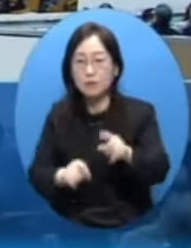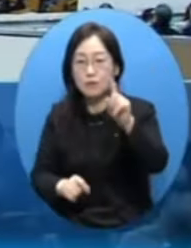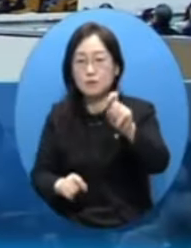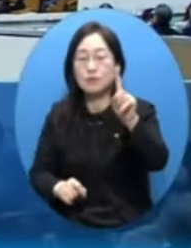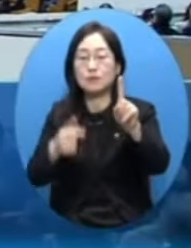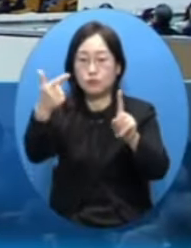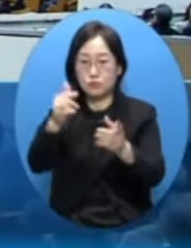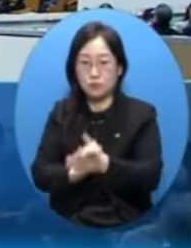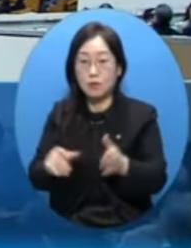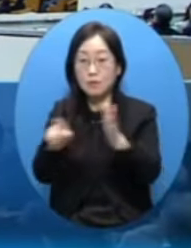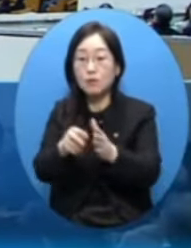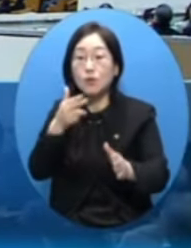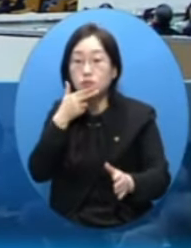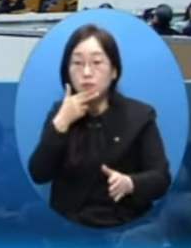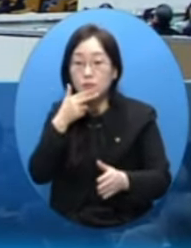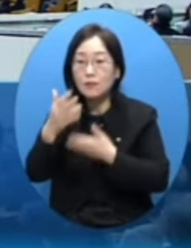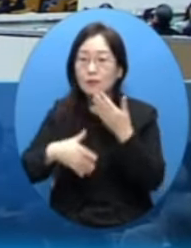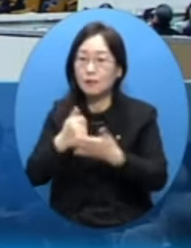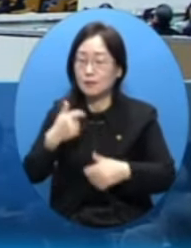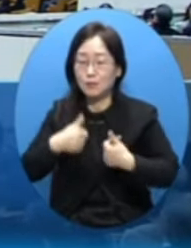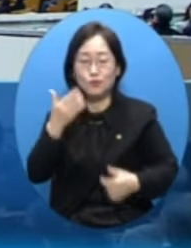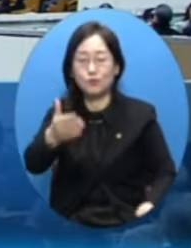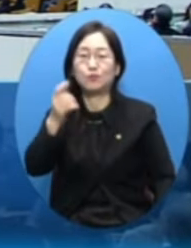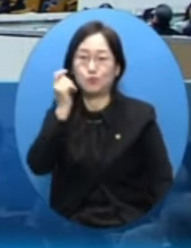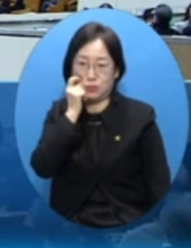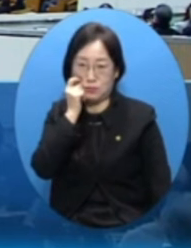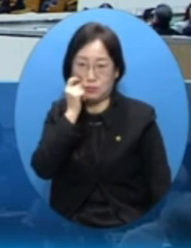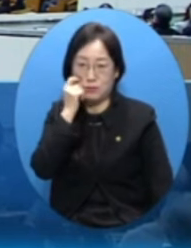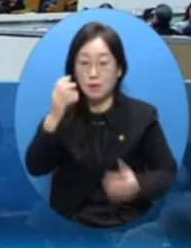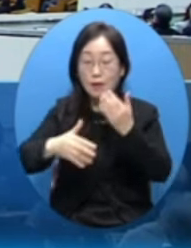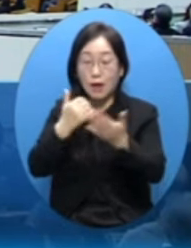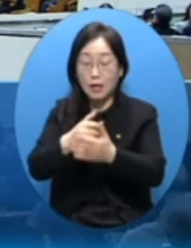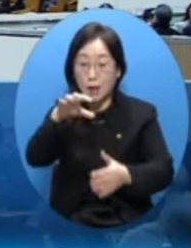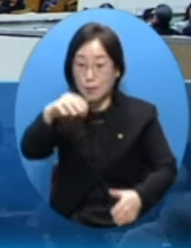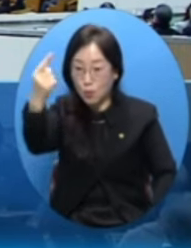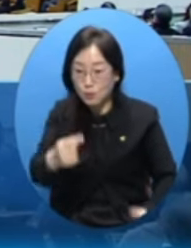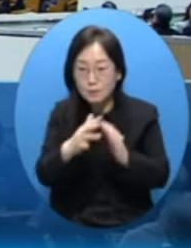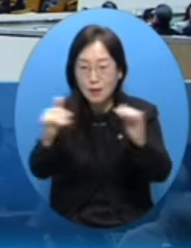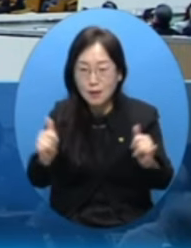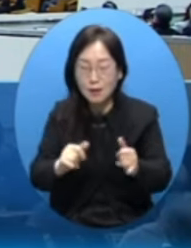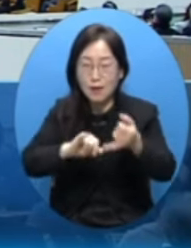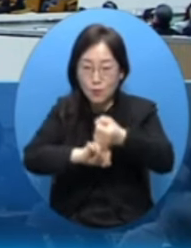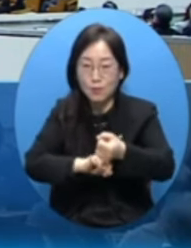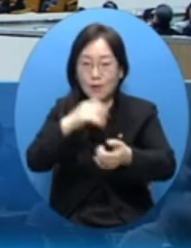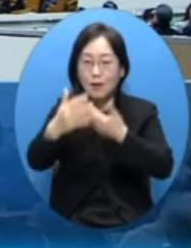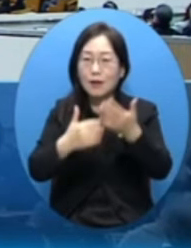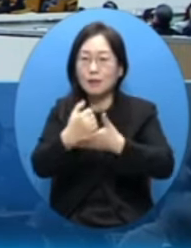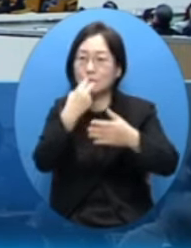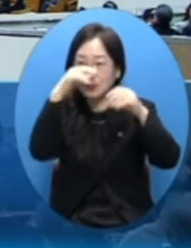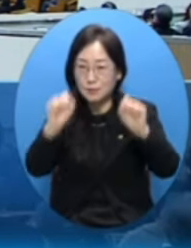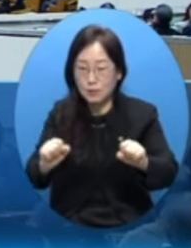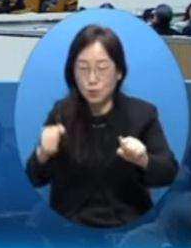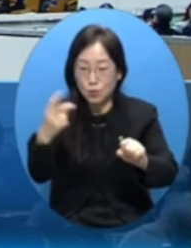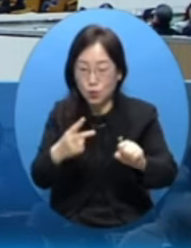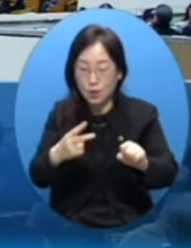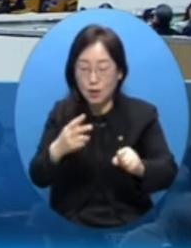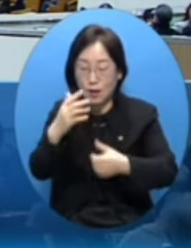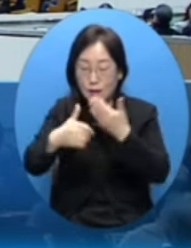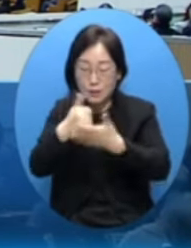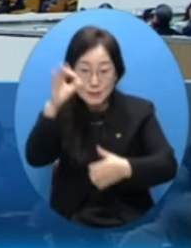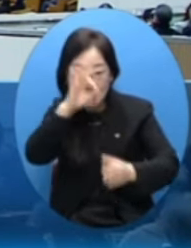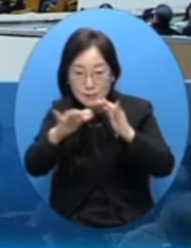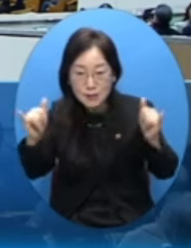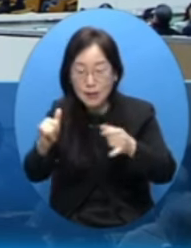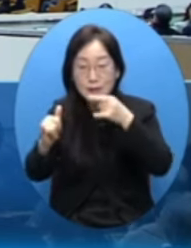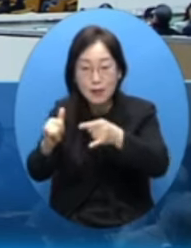말씀합니다. 믿음이 없이는 하나님을 기뻐하지 못하나니 하나님께 나아가는 자는 반드시 그가 계신 것과 그가 자기를 찾는